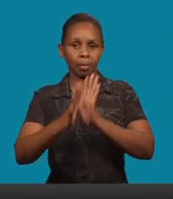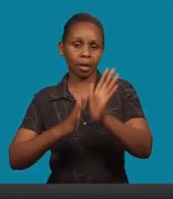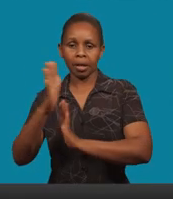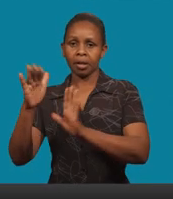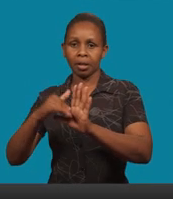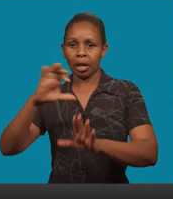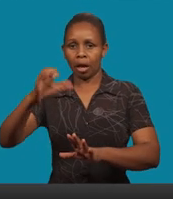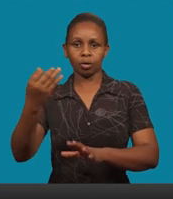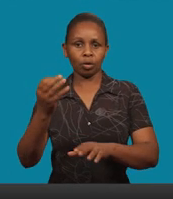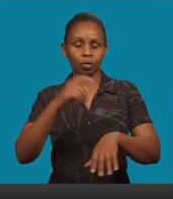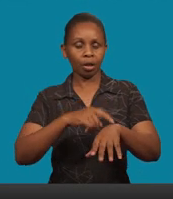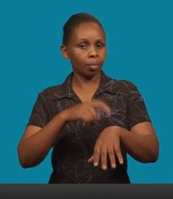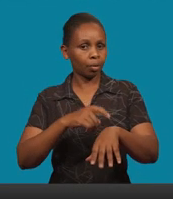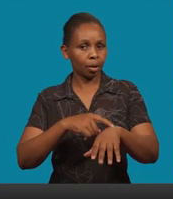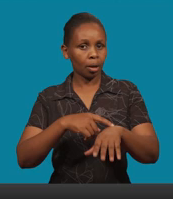Embu.